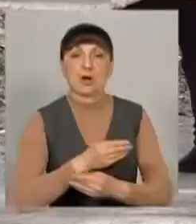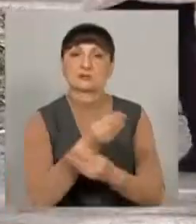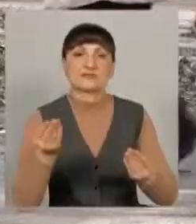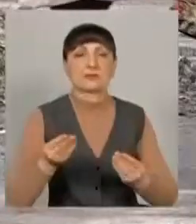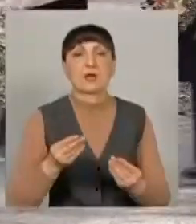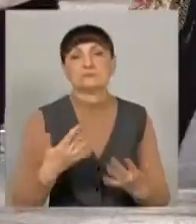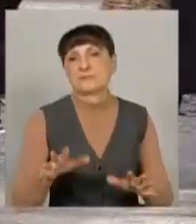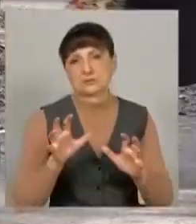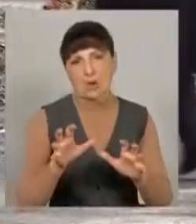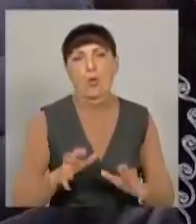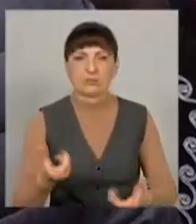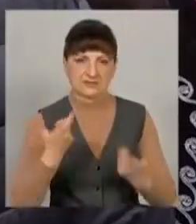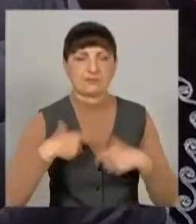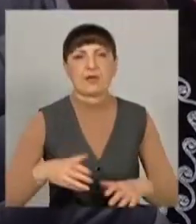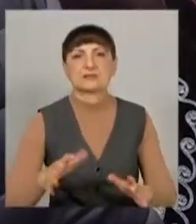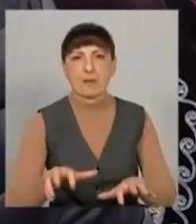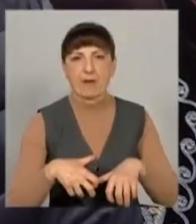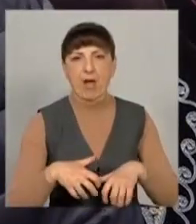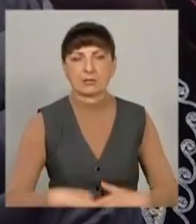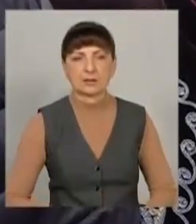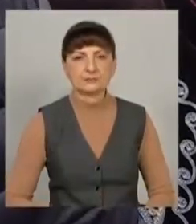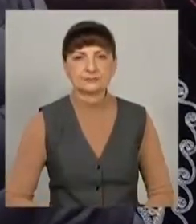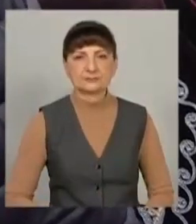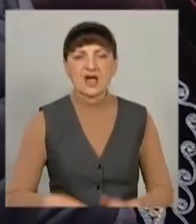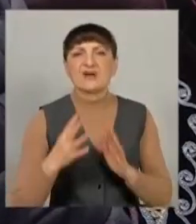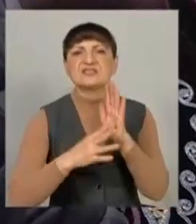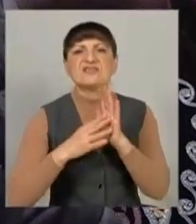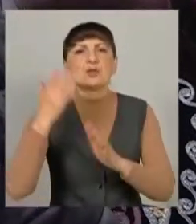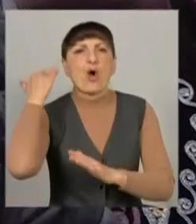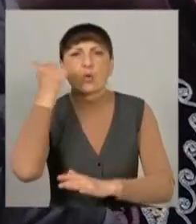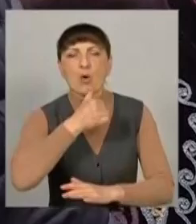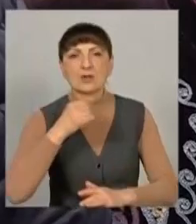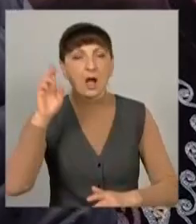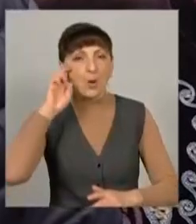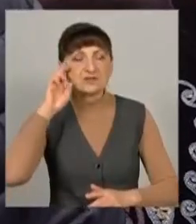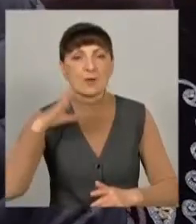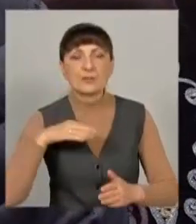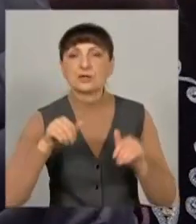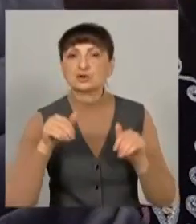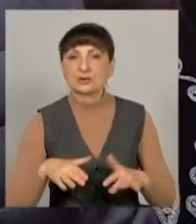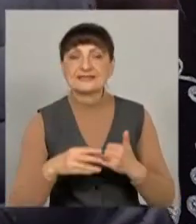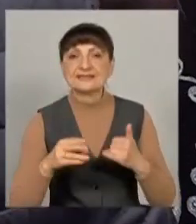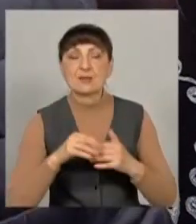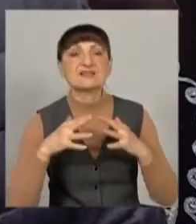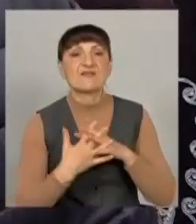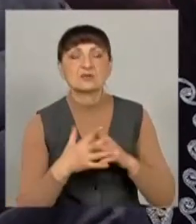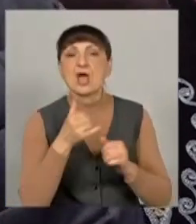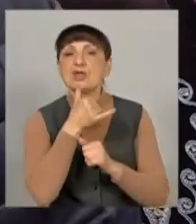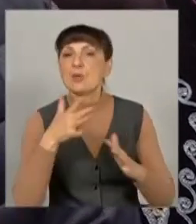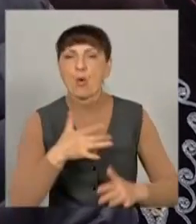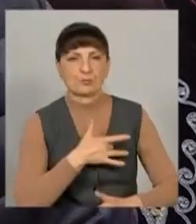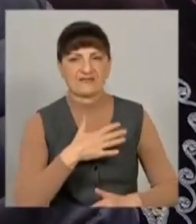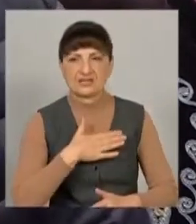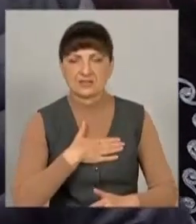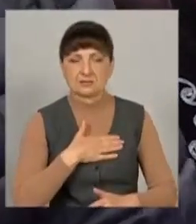отданы вполне законно. В 90-х государством было постановлено, что земли совхозные не могут быть